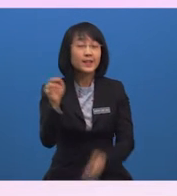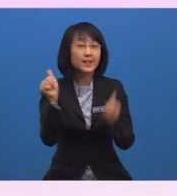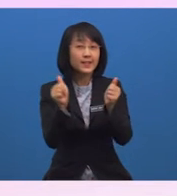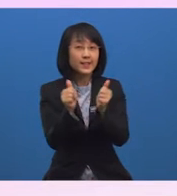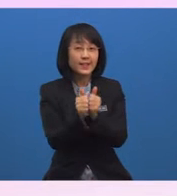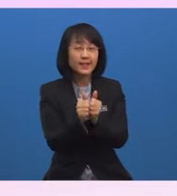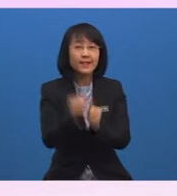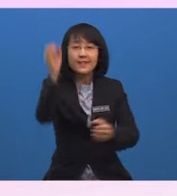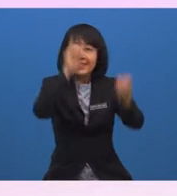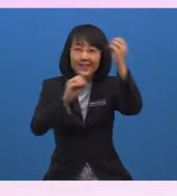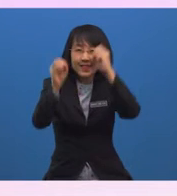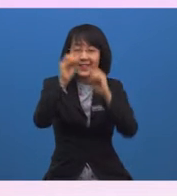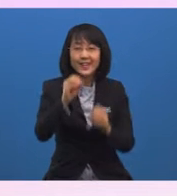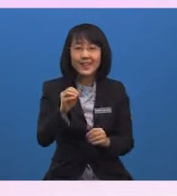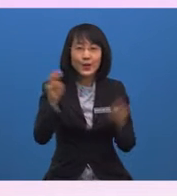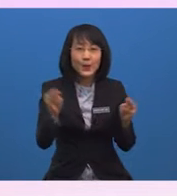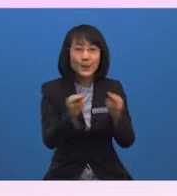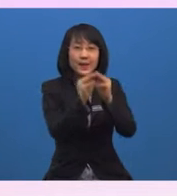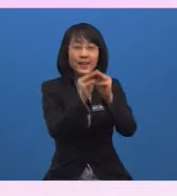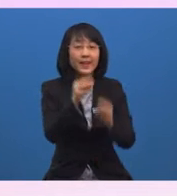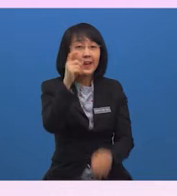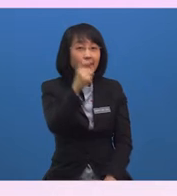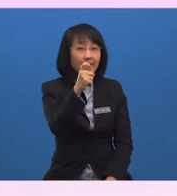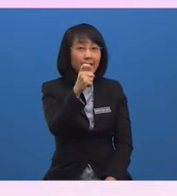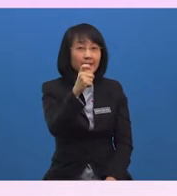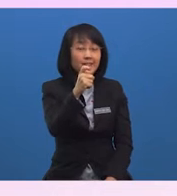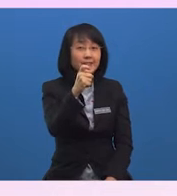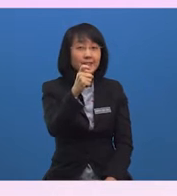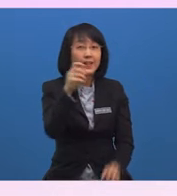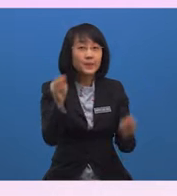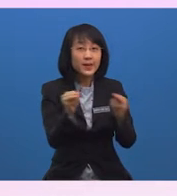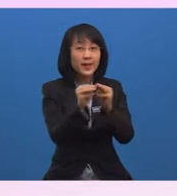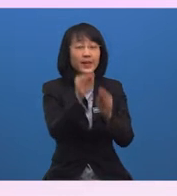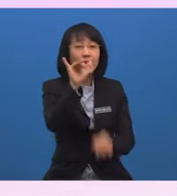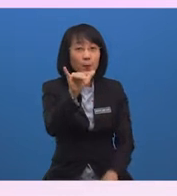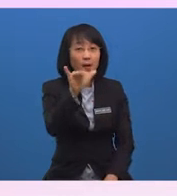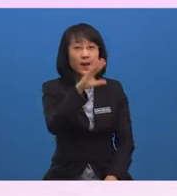dengan mematikan magnet X, Y dan Z.